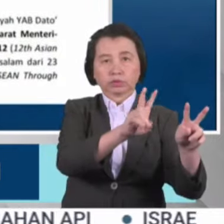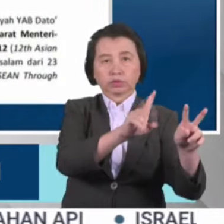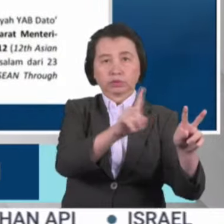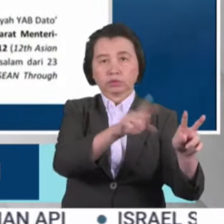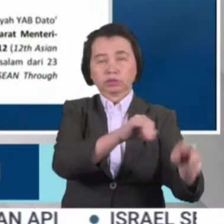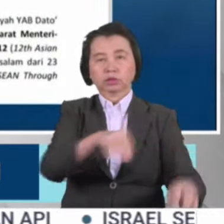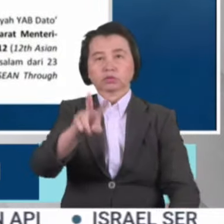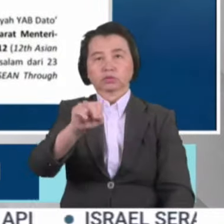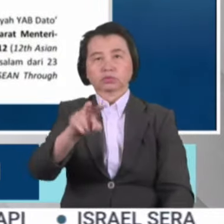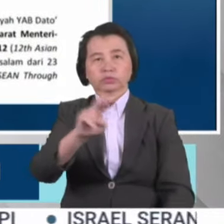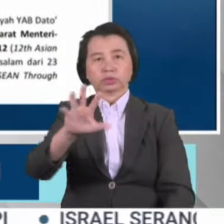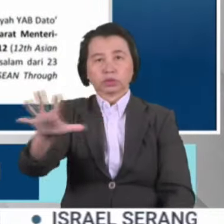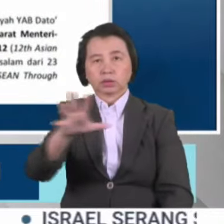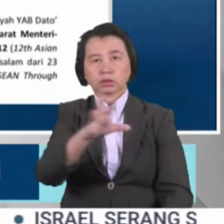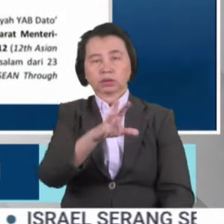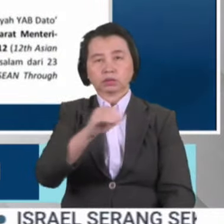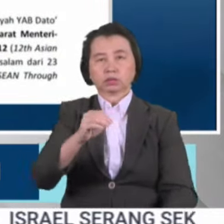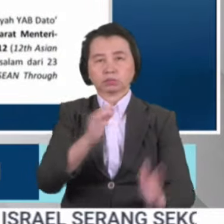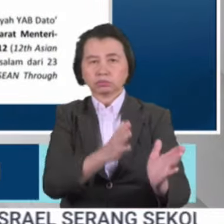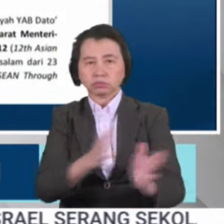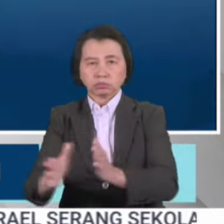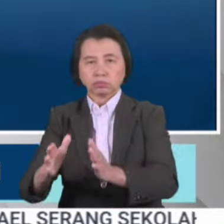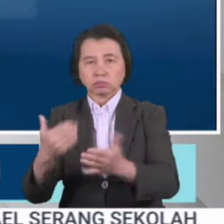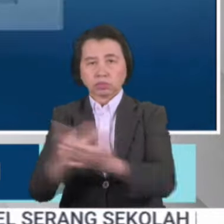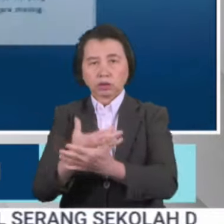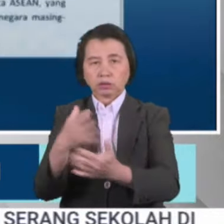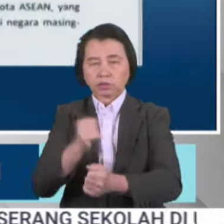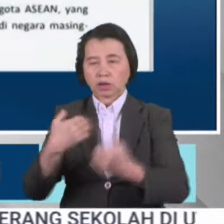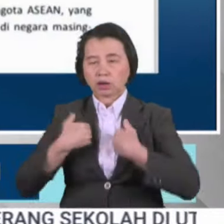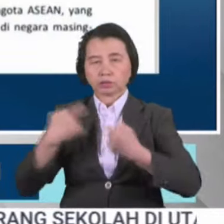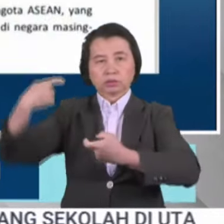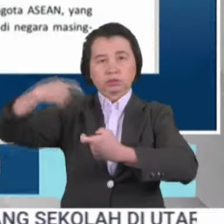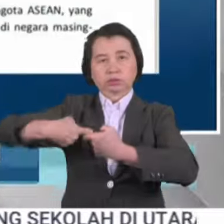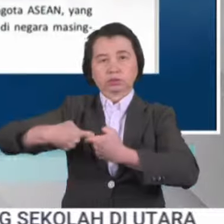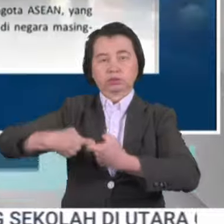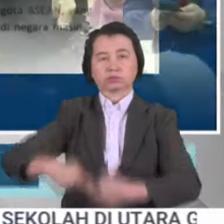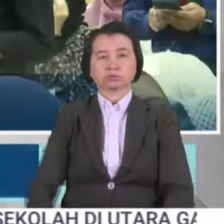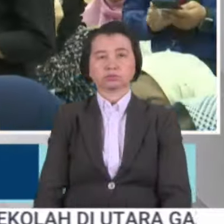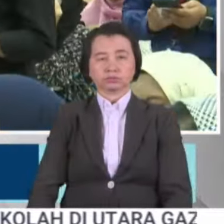2021-2025 dan juga isu strategik terkini yang berkaitan.